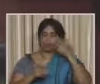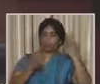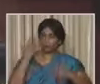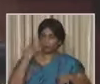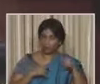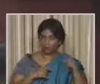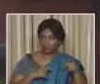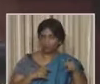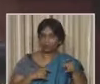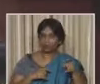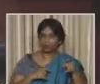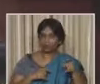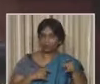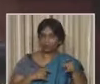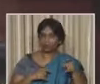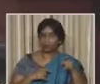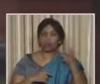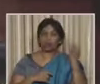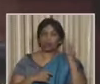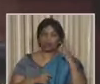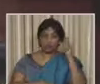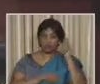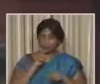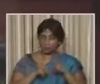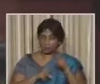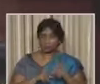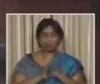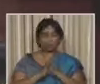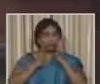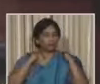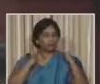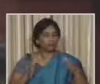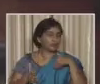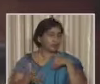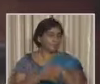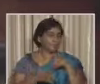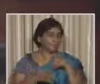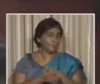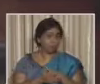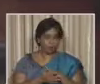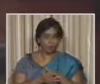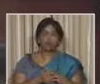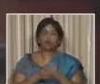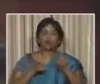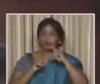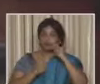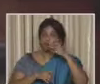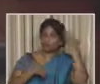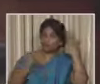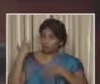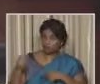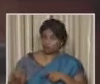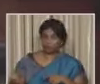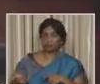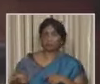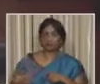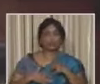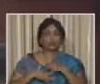படுகொலை செய்யப்பட்டிருக்கிறார்கள். முஸ்லிம் மக்கள் பாரிய பாதிப்புக்கு உள்ளாகினார்கள். அப்பாவி மக்கள் படுகொலை